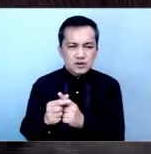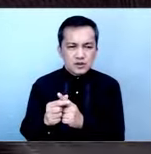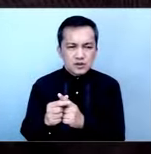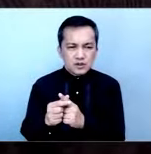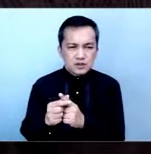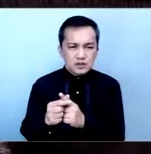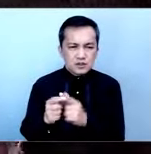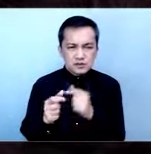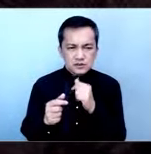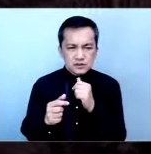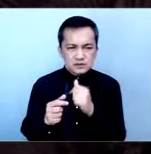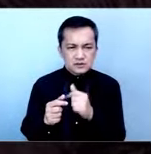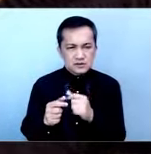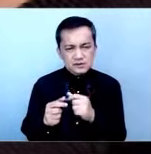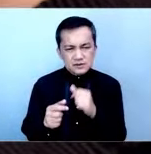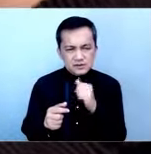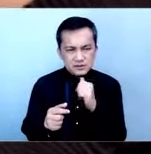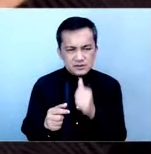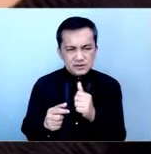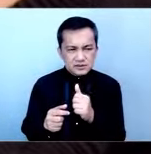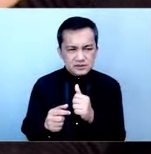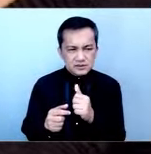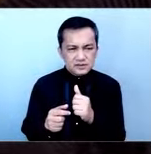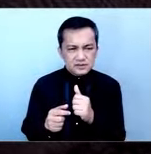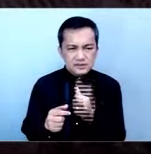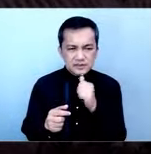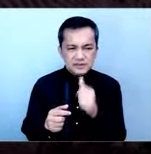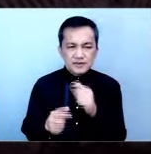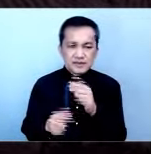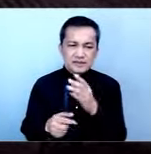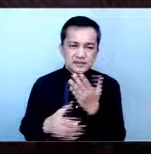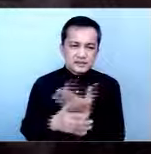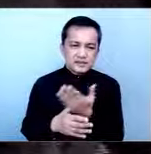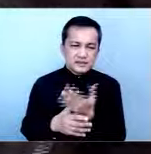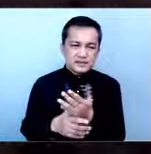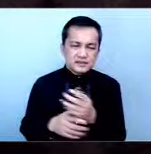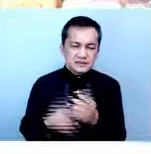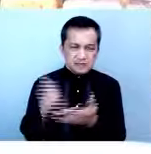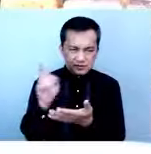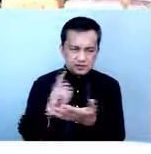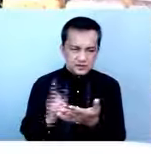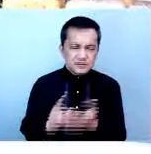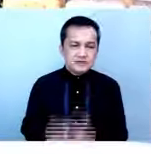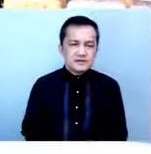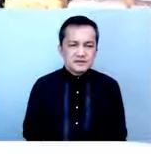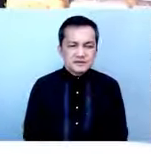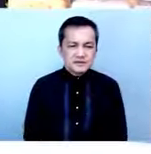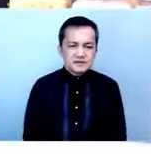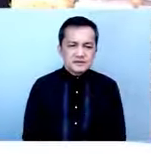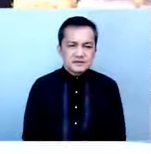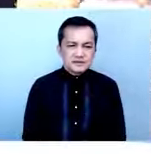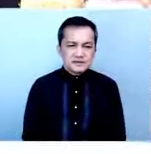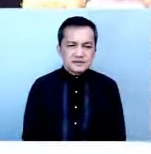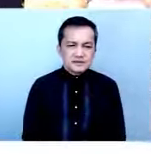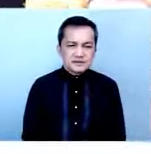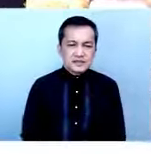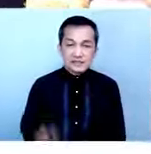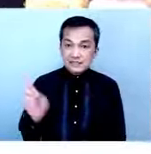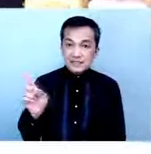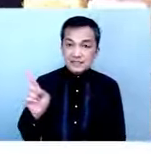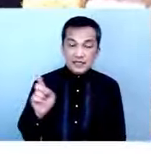makaka... Distract sa arrangement. Yes, decorative pa rin. Okay lang naman siya. So, it's dahon ng saging siya. It's actually,